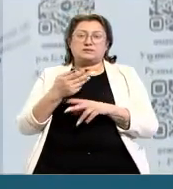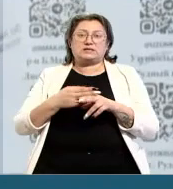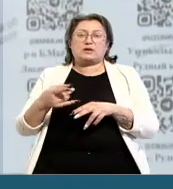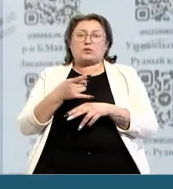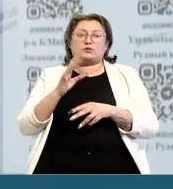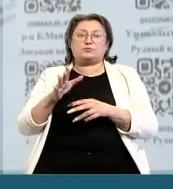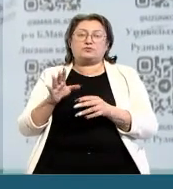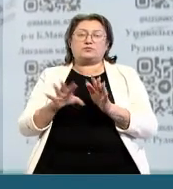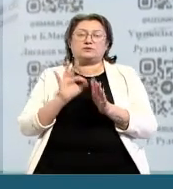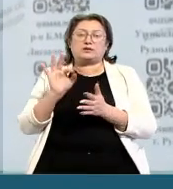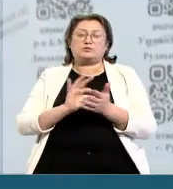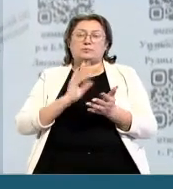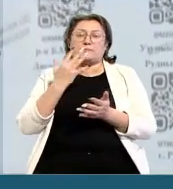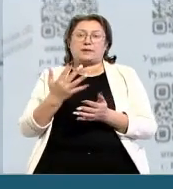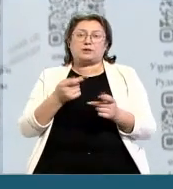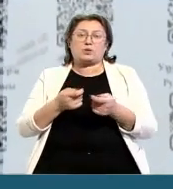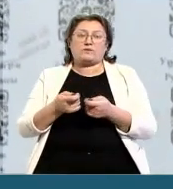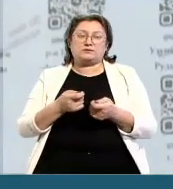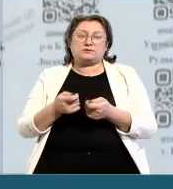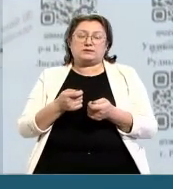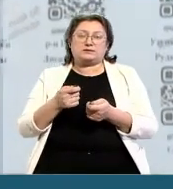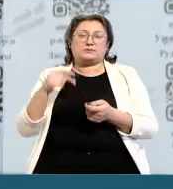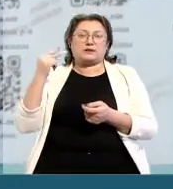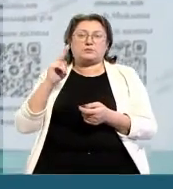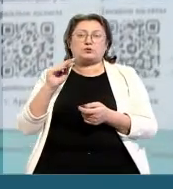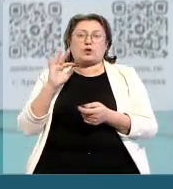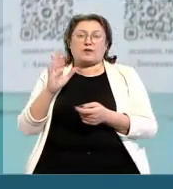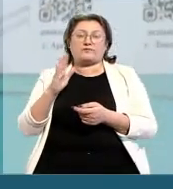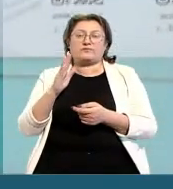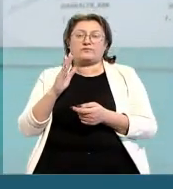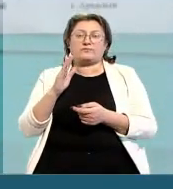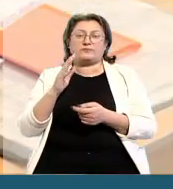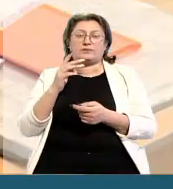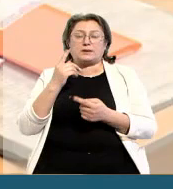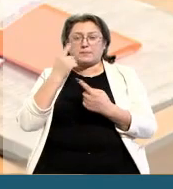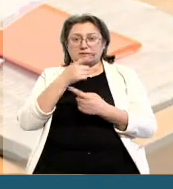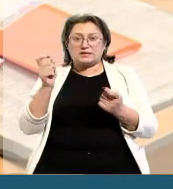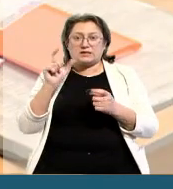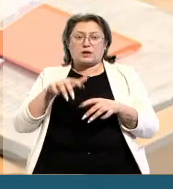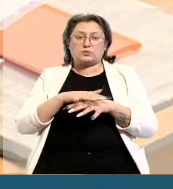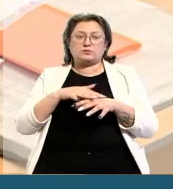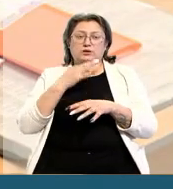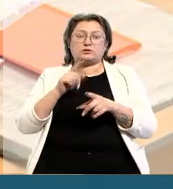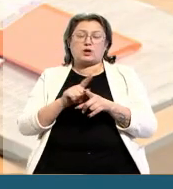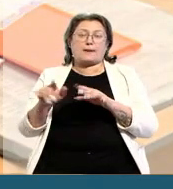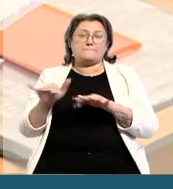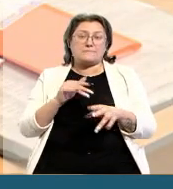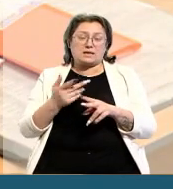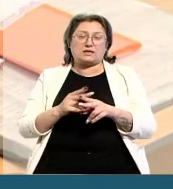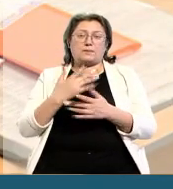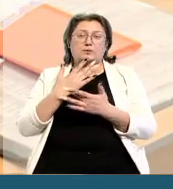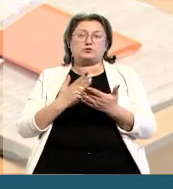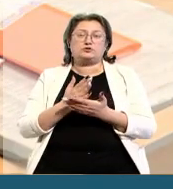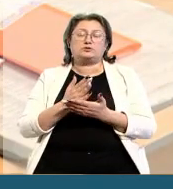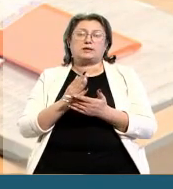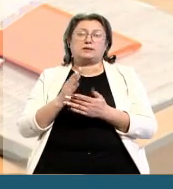бірден 5 басшы сайланбақ. Президент Қасым Жомарт Тоқаев Қазақстан халқына жолдауда мұндай шаралар ел тарихындағы стратегиялық мәні айрықша